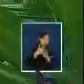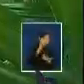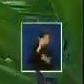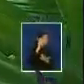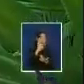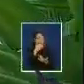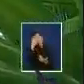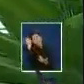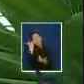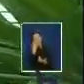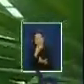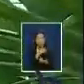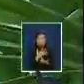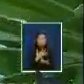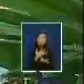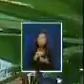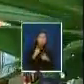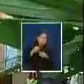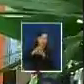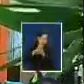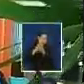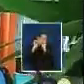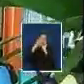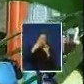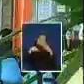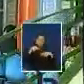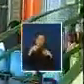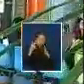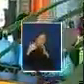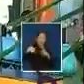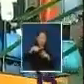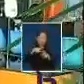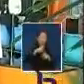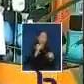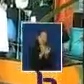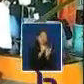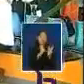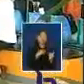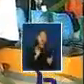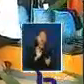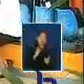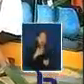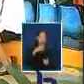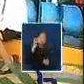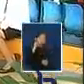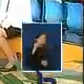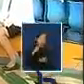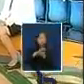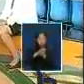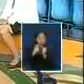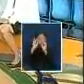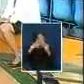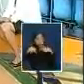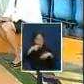องประมาทของผู้มีส่วนร่วมเช่นโรงเรียนหรือสถานการศึกษาอันนี้ก็เป็นสิ่งสำคัญ ครับ ผมจะต้องให้ขอบคุณมาก